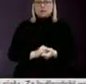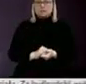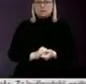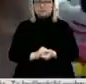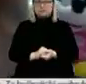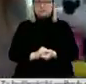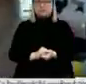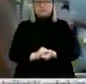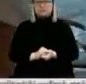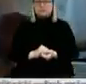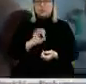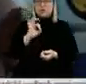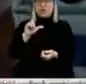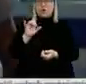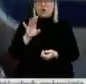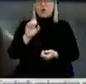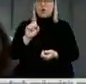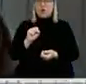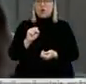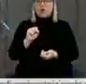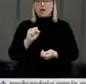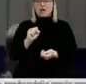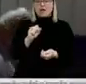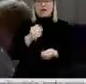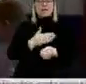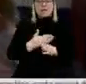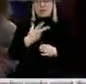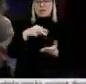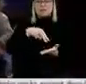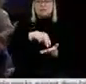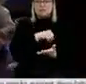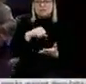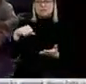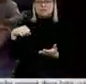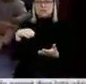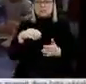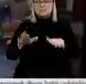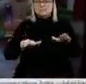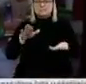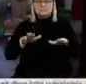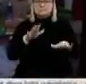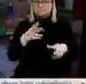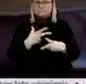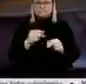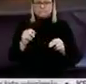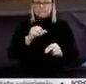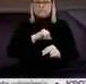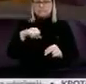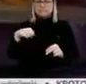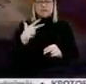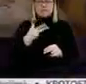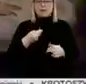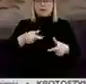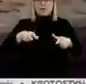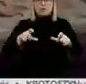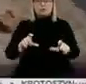Oldzia nadal w tej chwili nie stoi samodzielnie. Ona nie przyjmie pozycji czworaczej. Samodzielnie nie usiądzie.